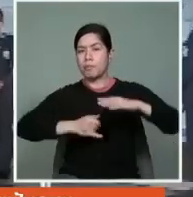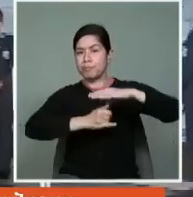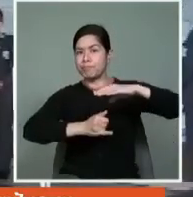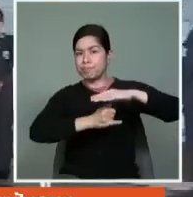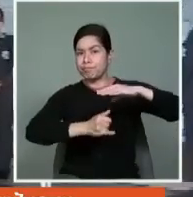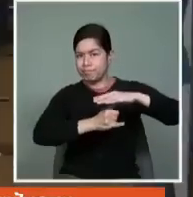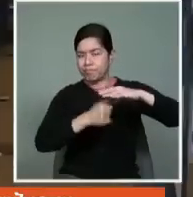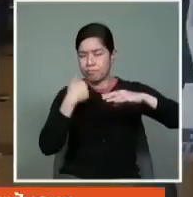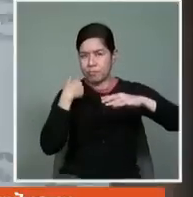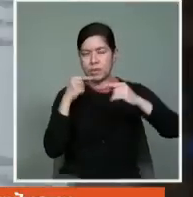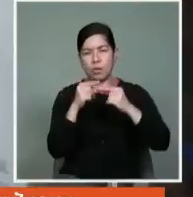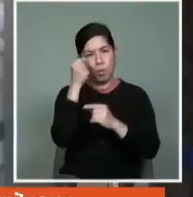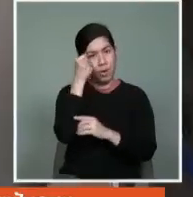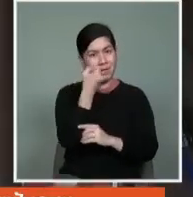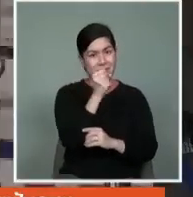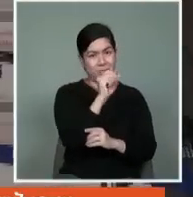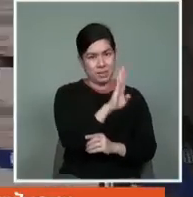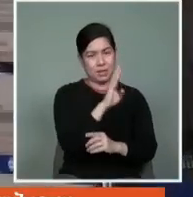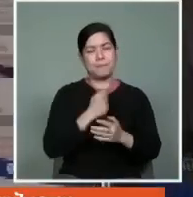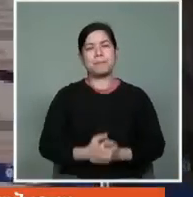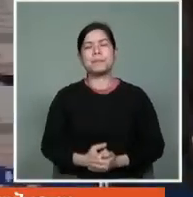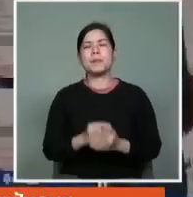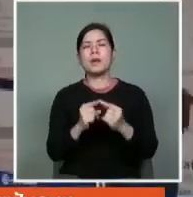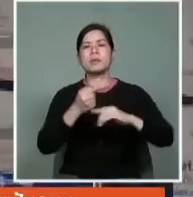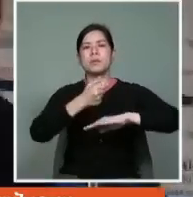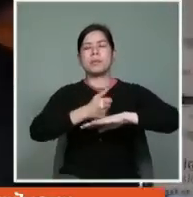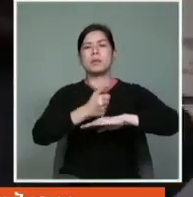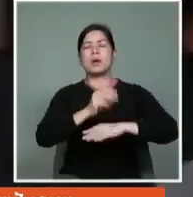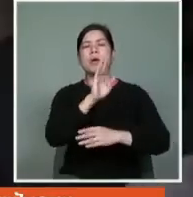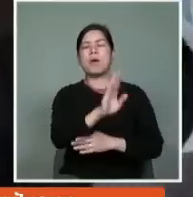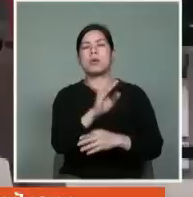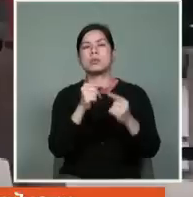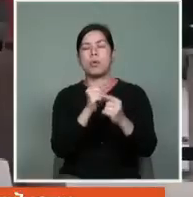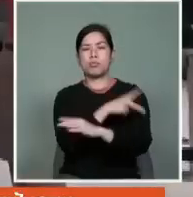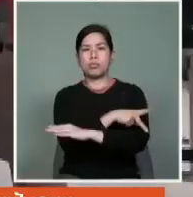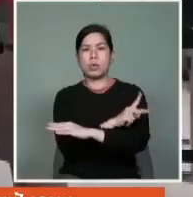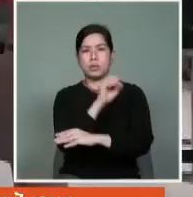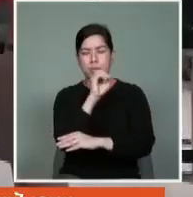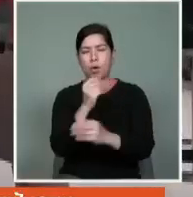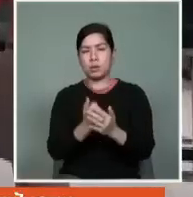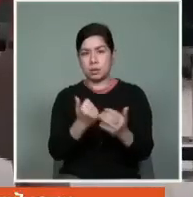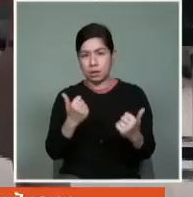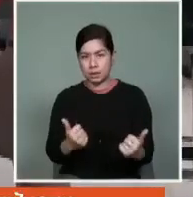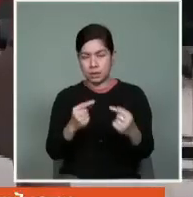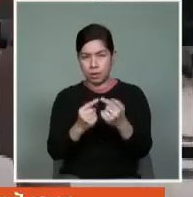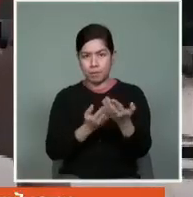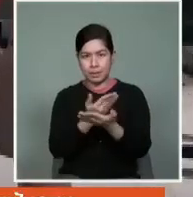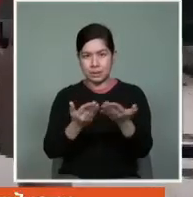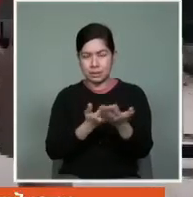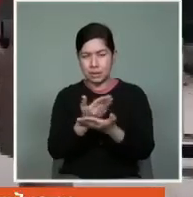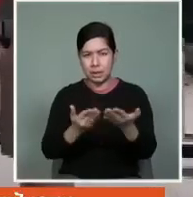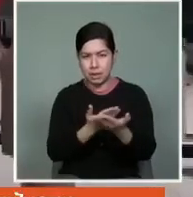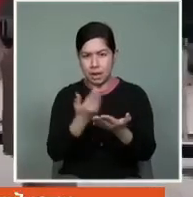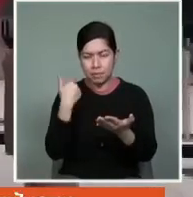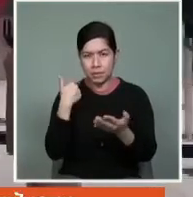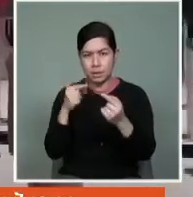างฝั่งของท่านรองผู้ว่าราชการจังหวัดภูเก็ตคุณพิเชษฐ์ปานพงศ์ก็บอกว่าตอนนี้พิจารณาการเตรียมความพร้อมรองรับ